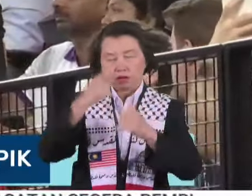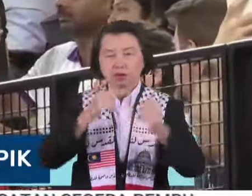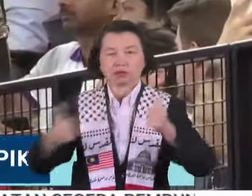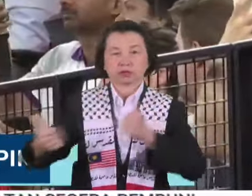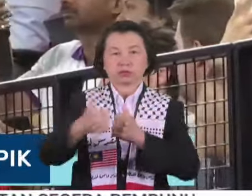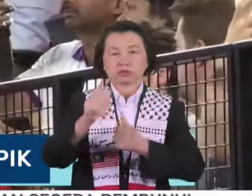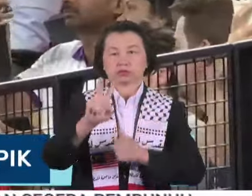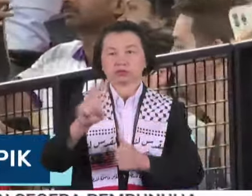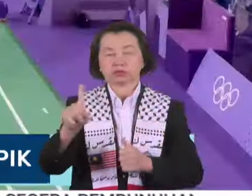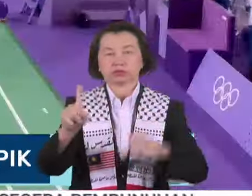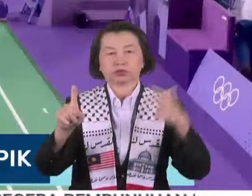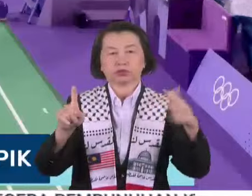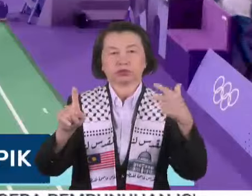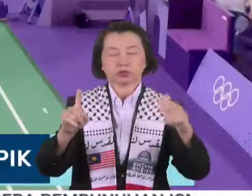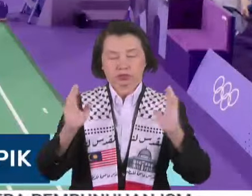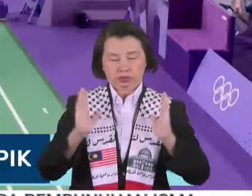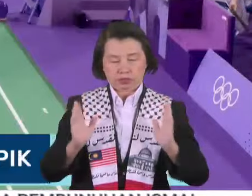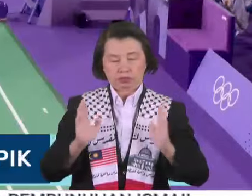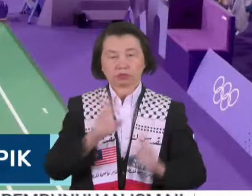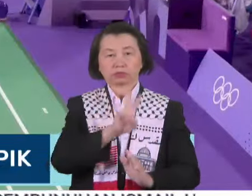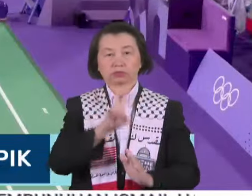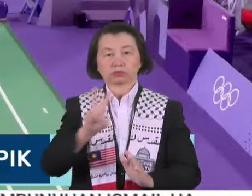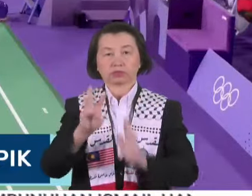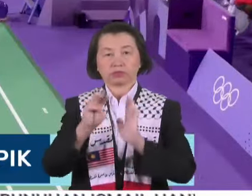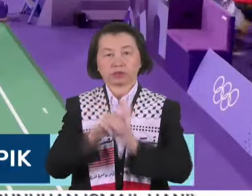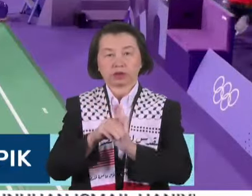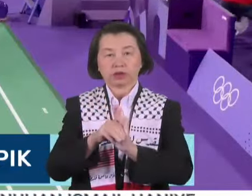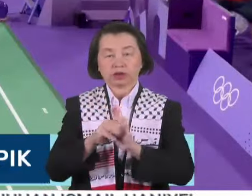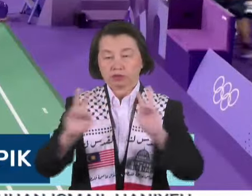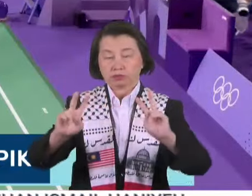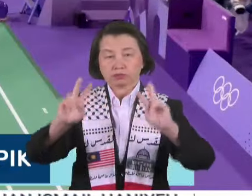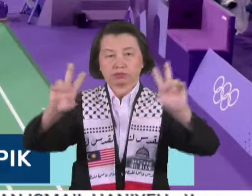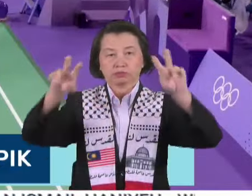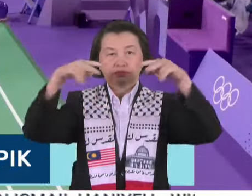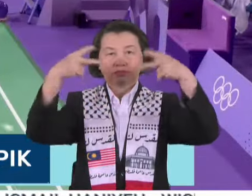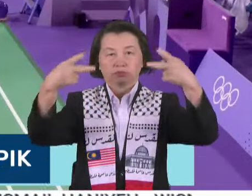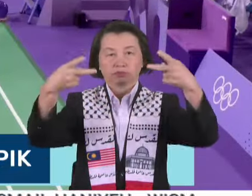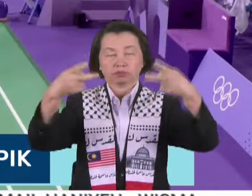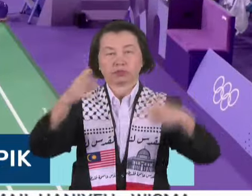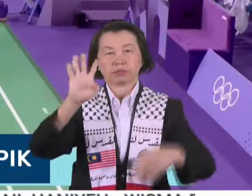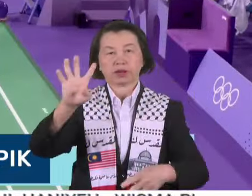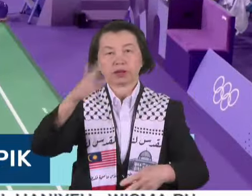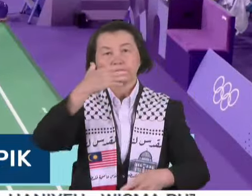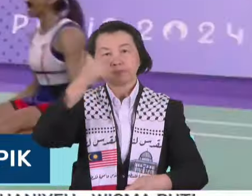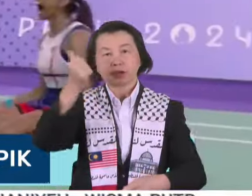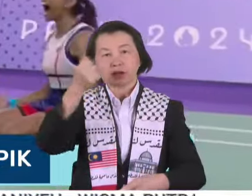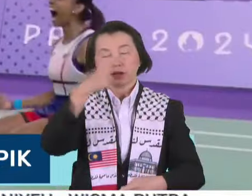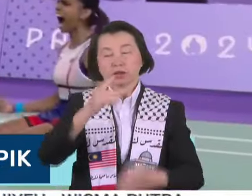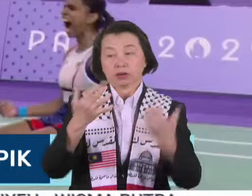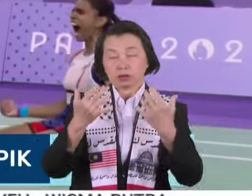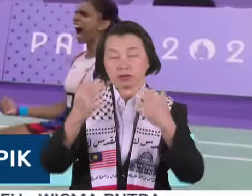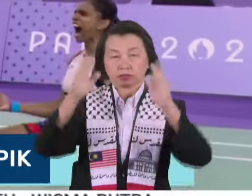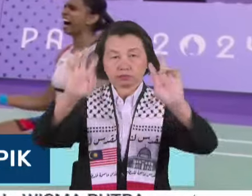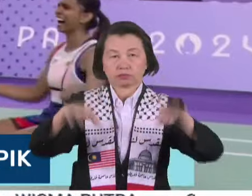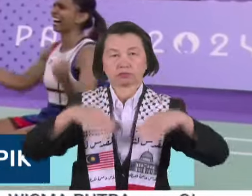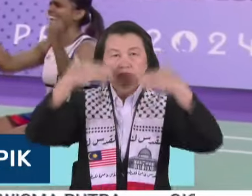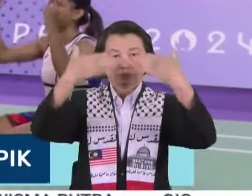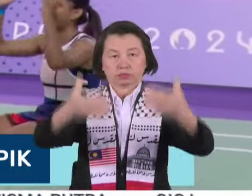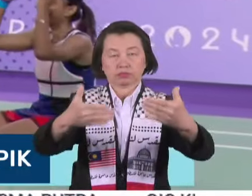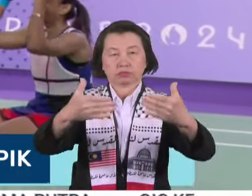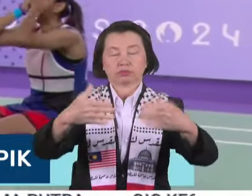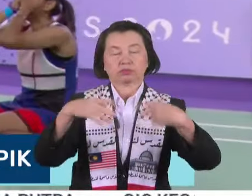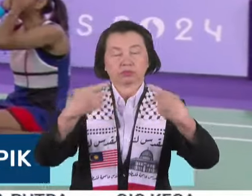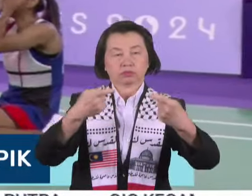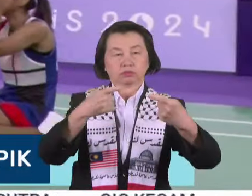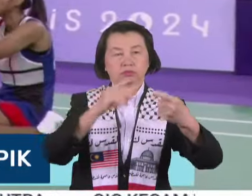menang 21-13 dalam tempoh 22 minit sekaligus melangkah ke pusingan empat terbaik. Menanti mereka di separuh akhir adalah bergu